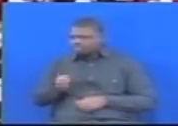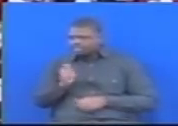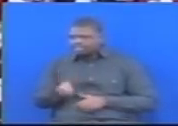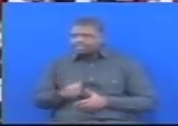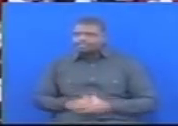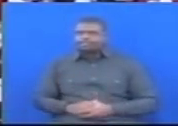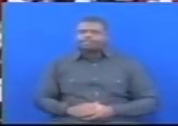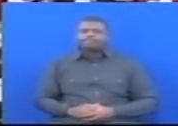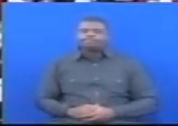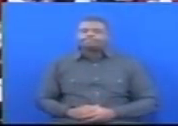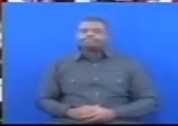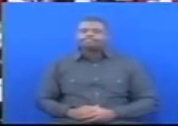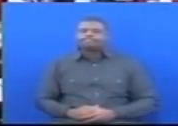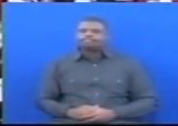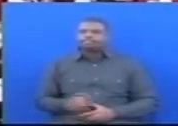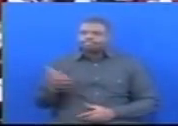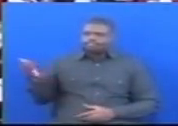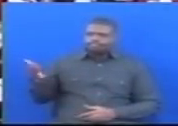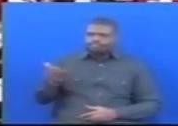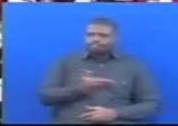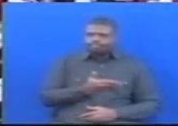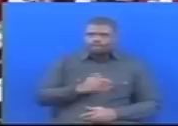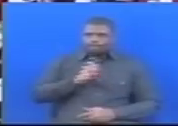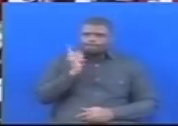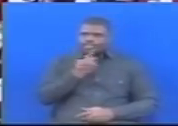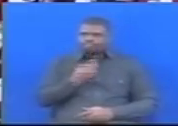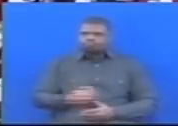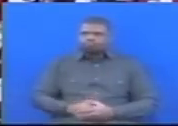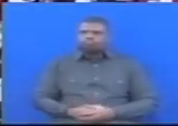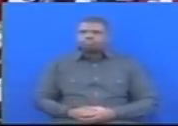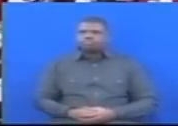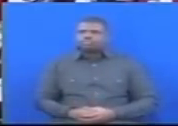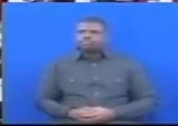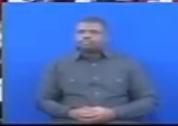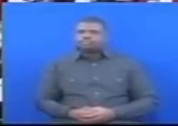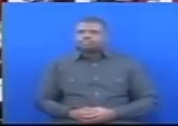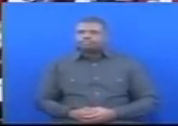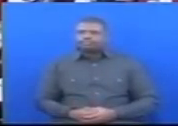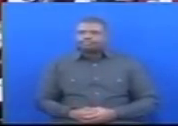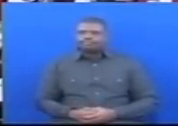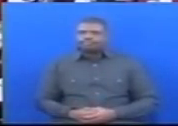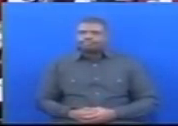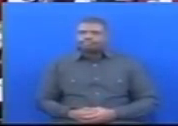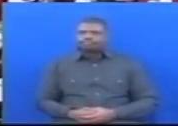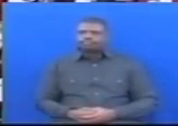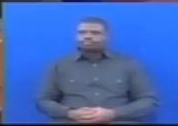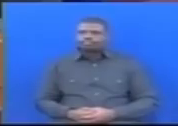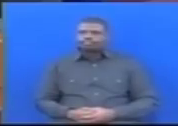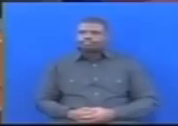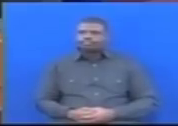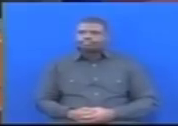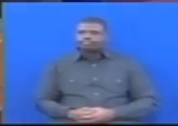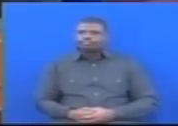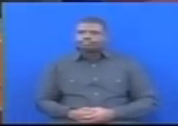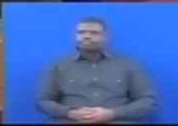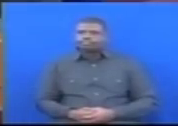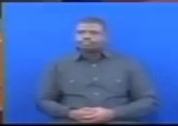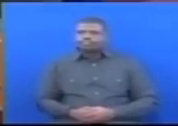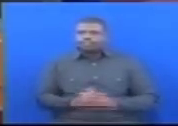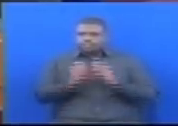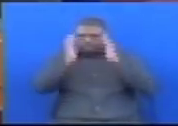Asante. Majibu ya maswali hayo ya wananchi wa Igunga, Mheshimiwa Naibu Waziri Maji, Mheshimiwa Jumaa Westo, tafadhali.